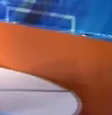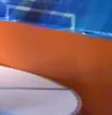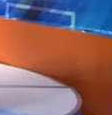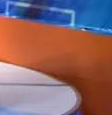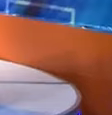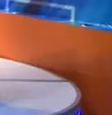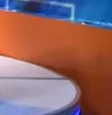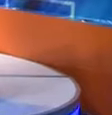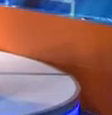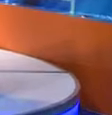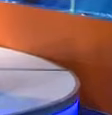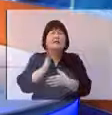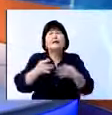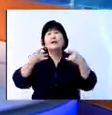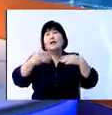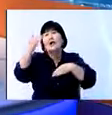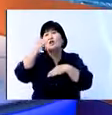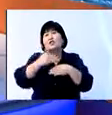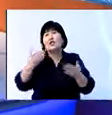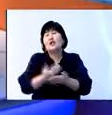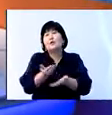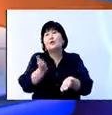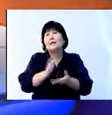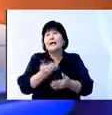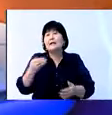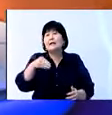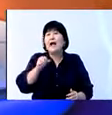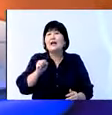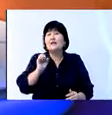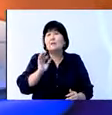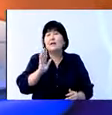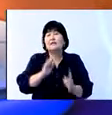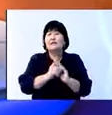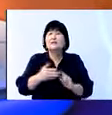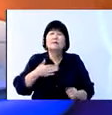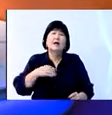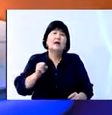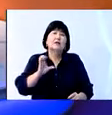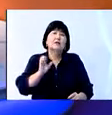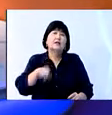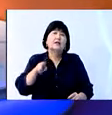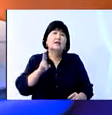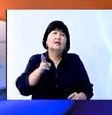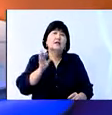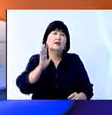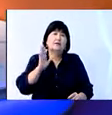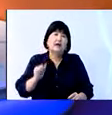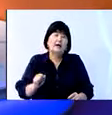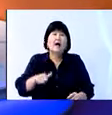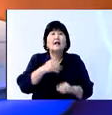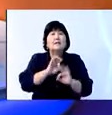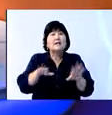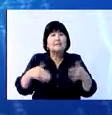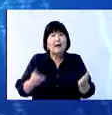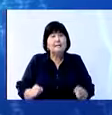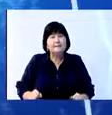Ассаламу алейкум, ардақты ағайын, тікелей эфирде кешкі жаңалықтар, онымен таныстыратын мен Талант Айымбетов, сурлы аударма қызметінде Айткүл Садықова, алдымен